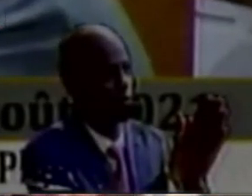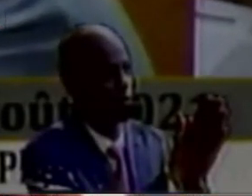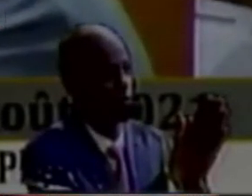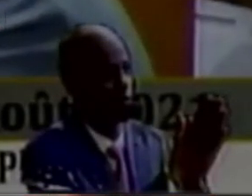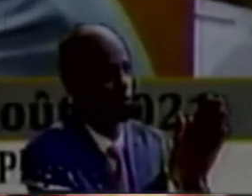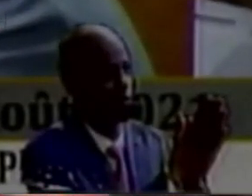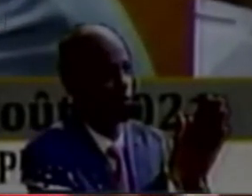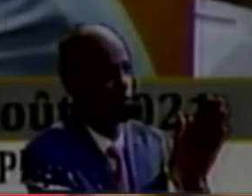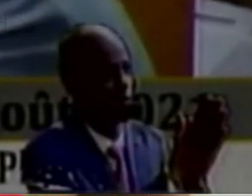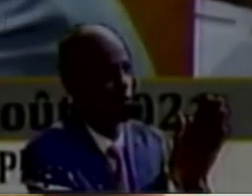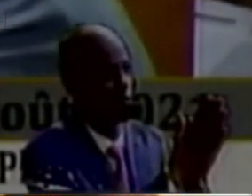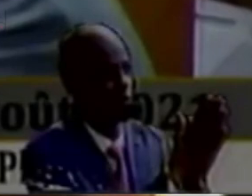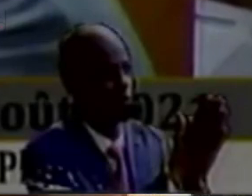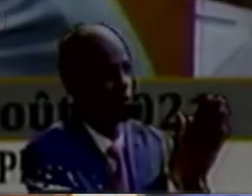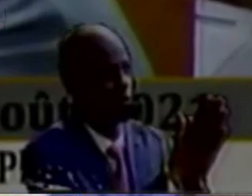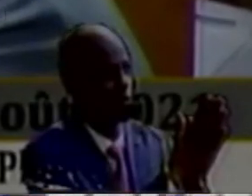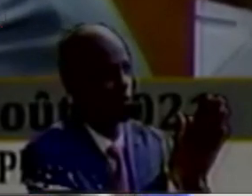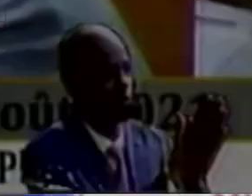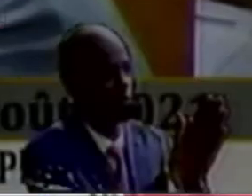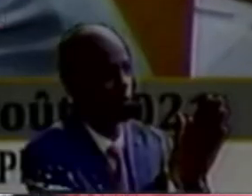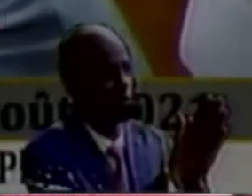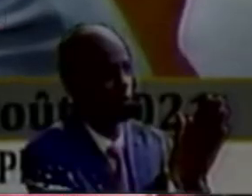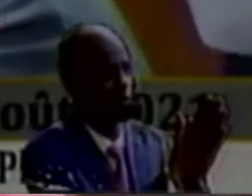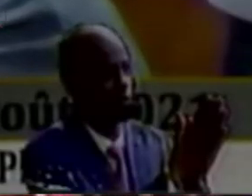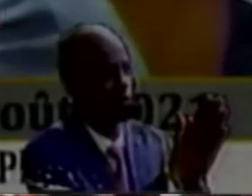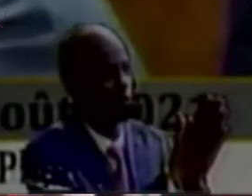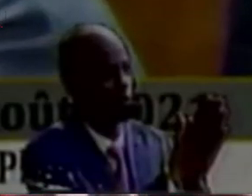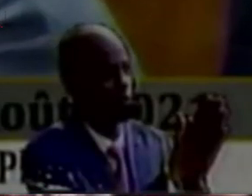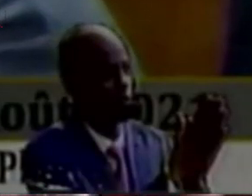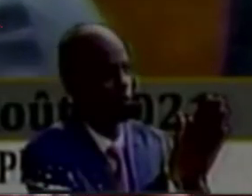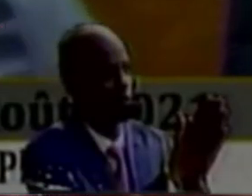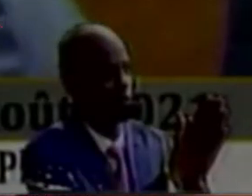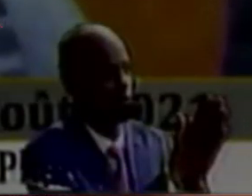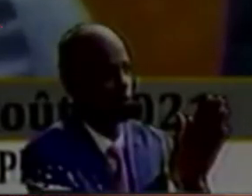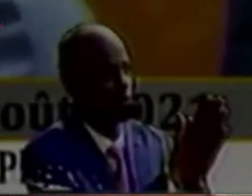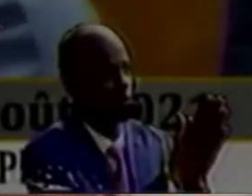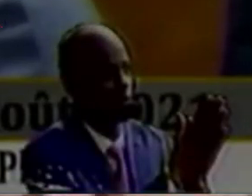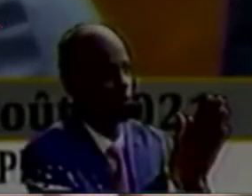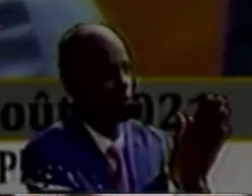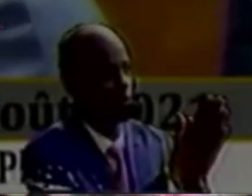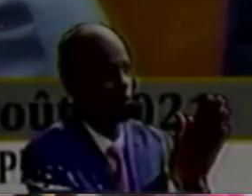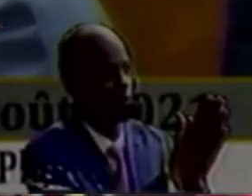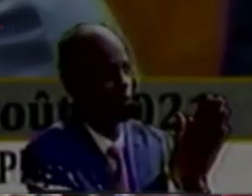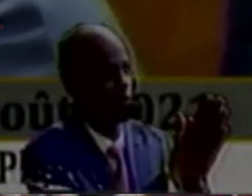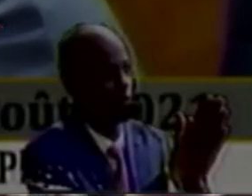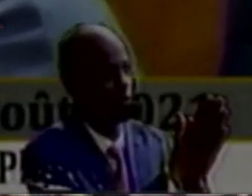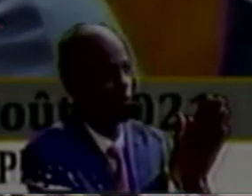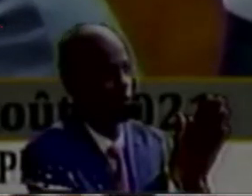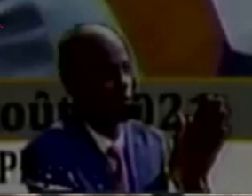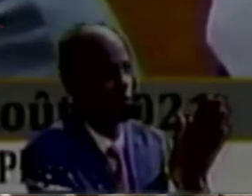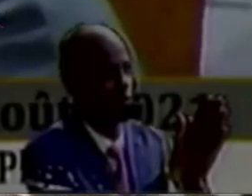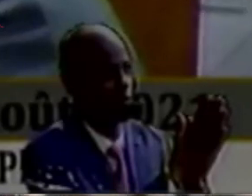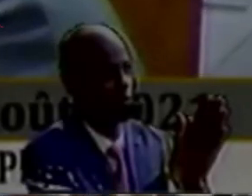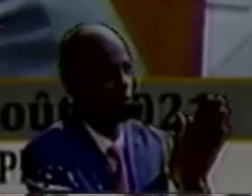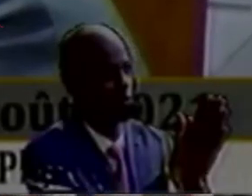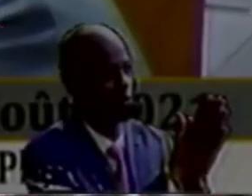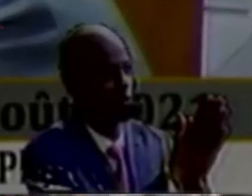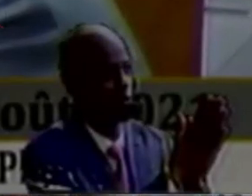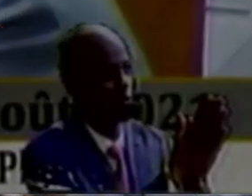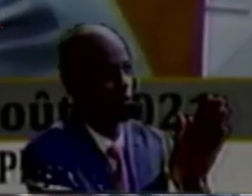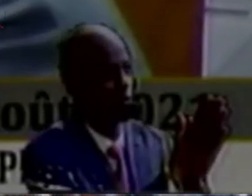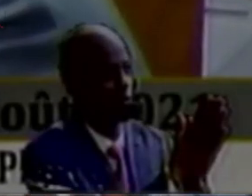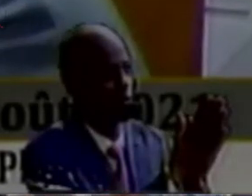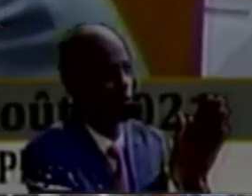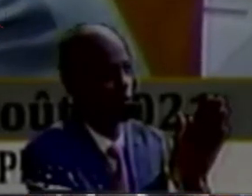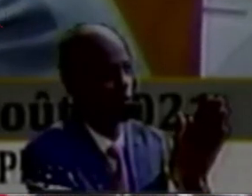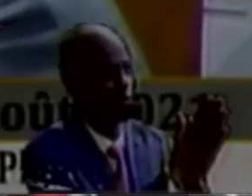morts en son sein, une bonne partie du Grand Sud rompue aux vicissitudes d'une vie soumise aux aléas